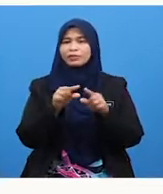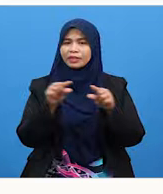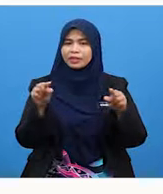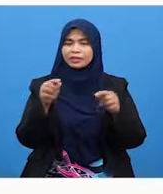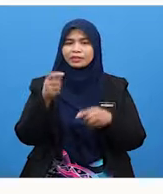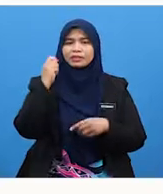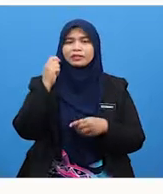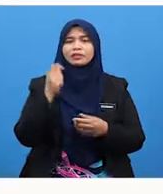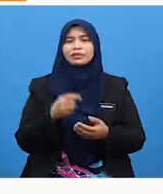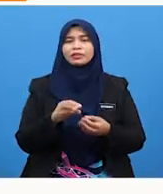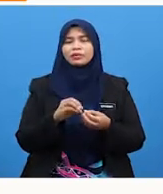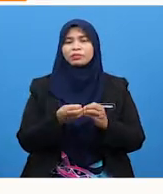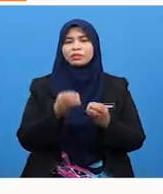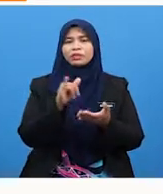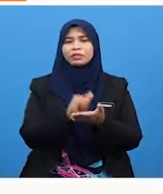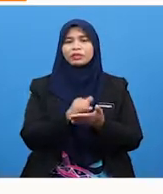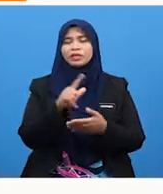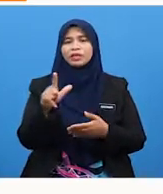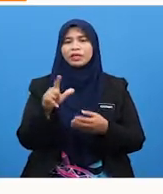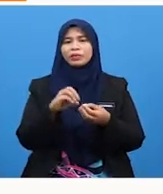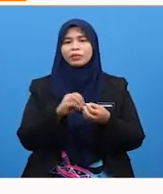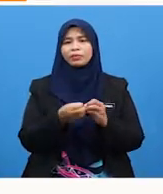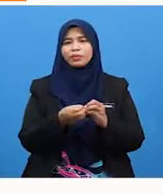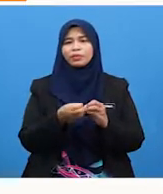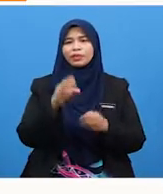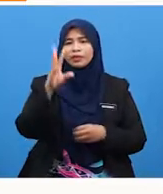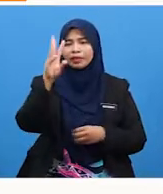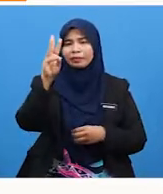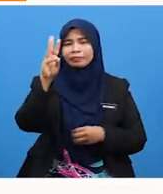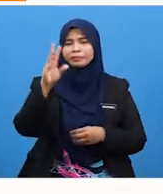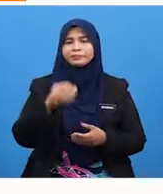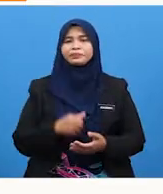tadi. Nombor tersebut adalah 6.